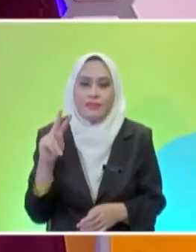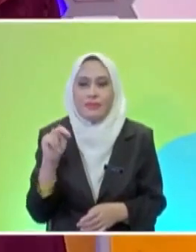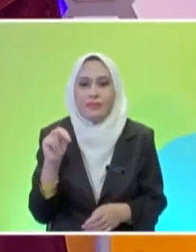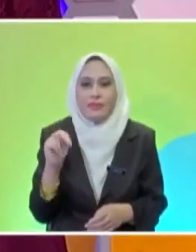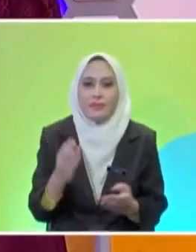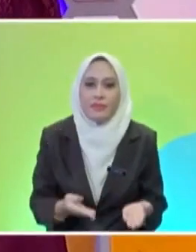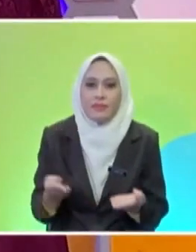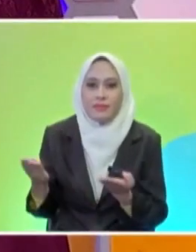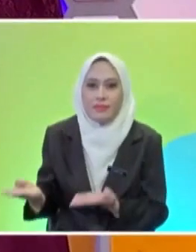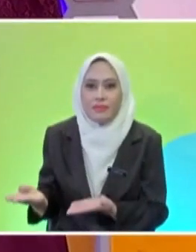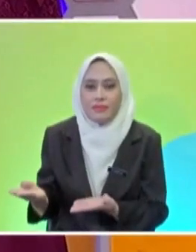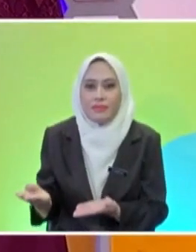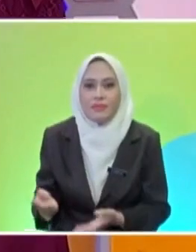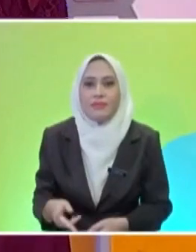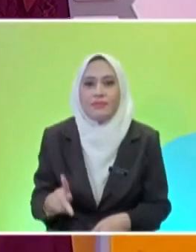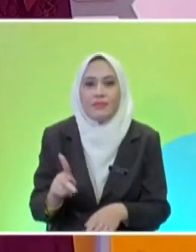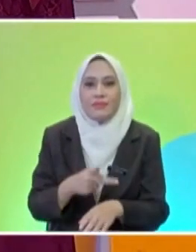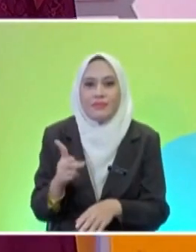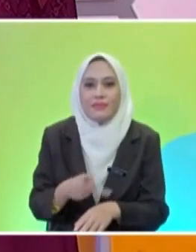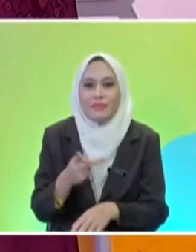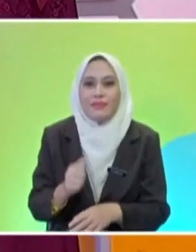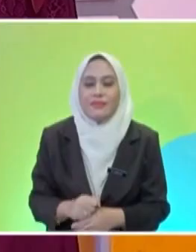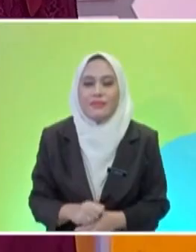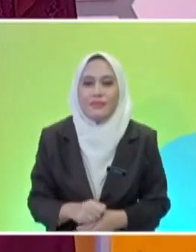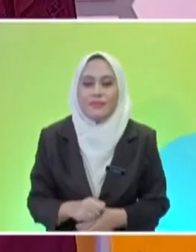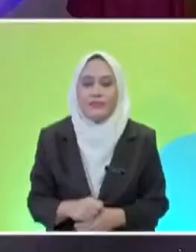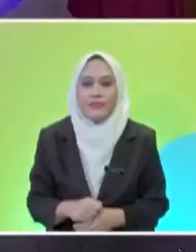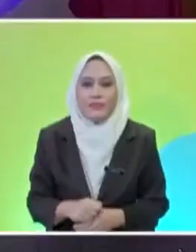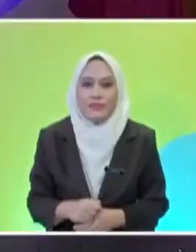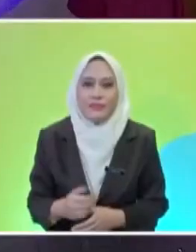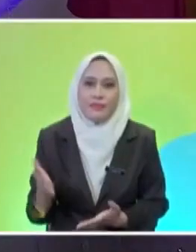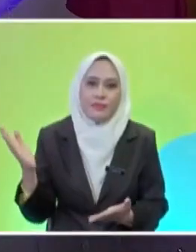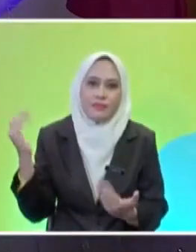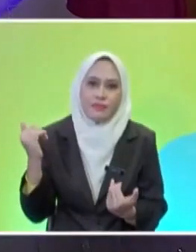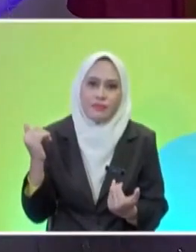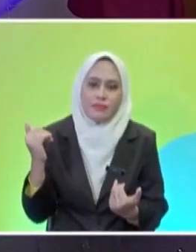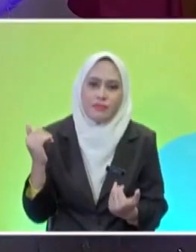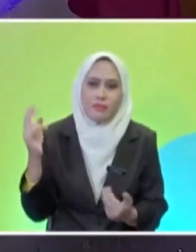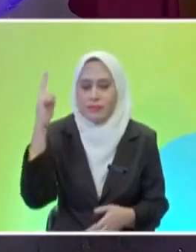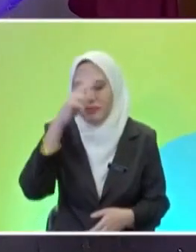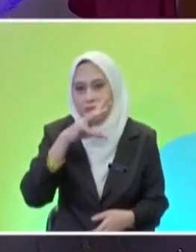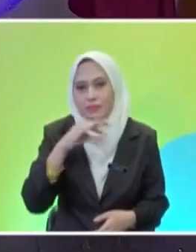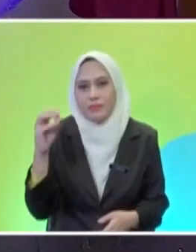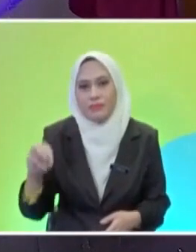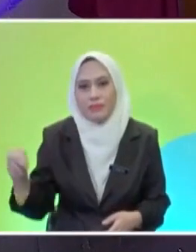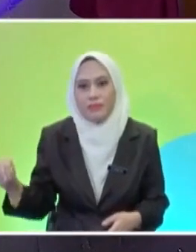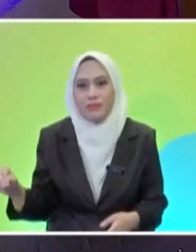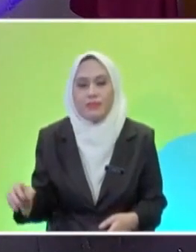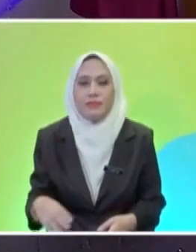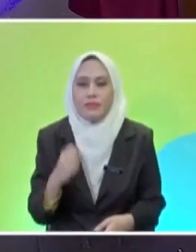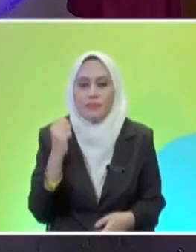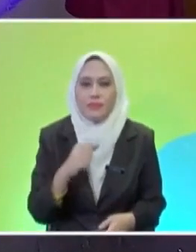Alat perkusi. Alat perkusi kita ada hari ini. Baik, cikgu. Okey, jom Hanif dan kawan-kawan murid-murid semua, kita nyanyi ikut cikgu,